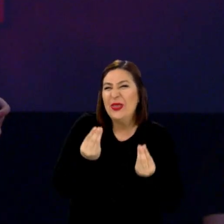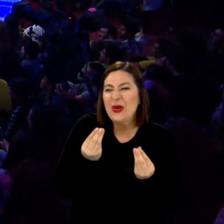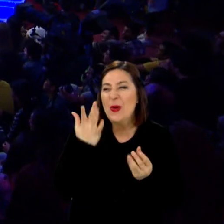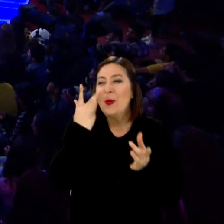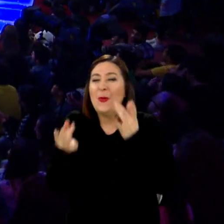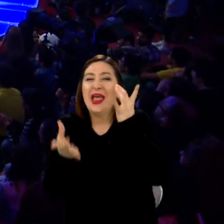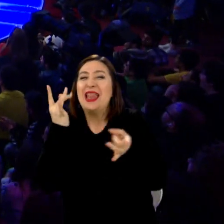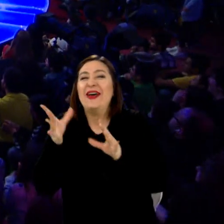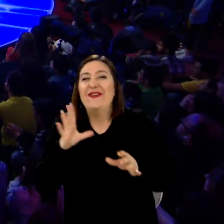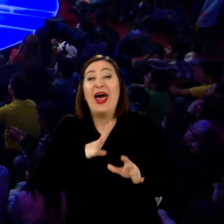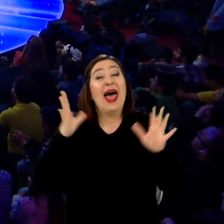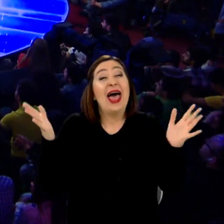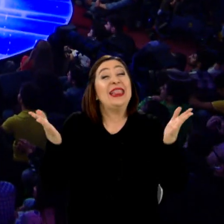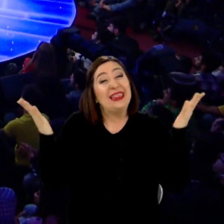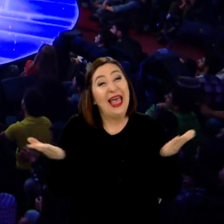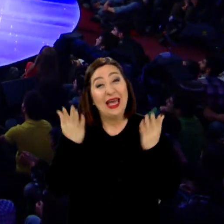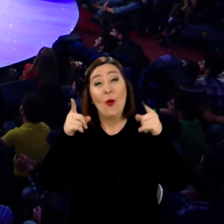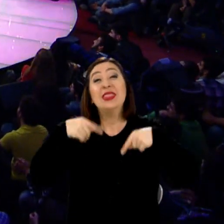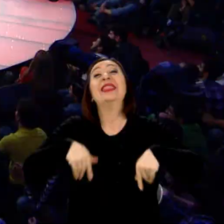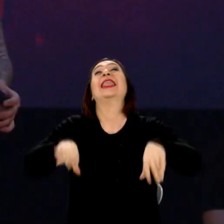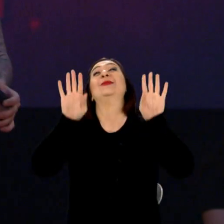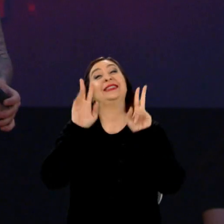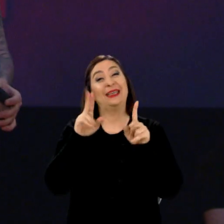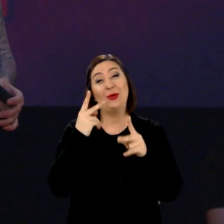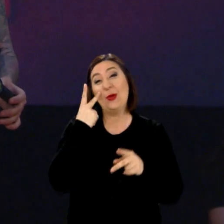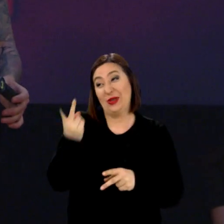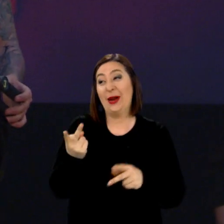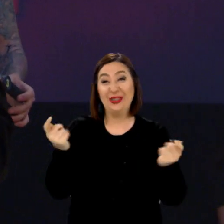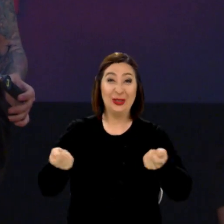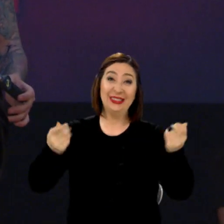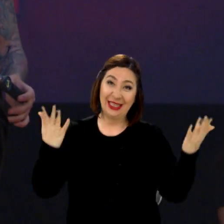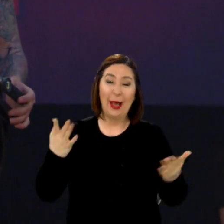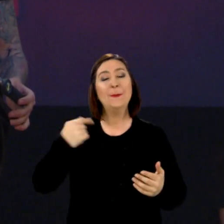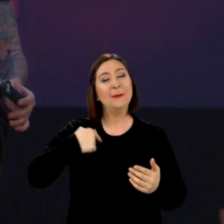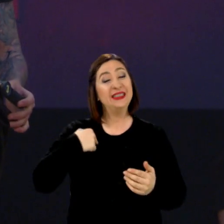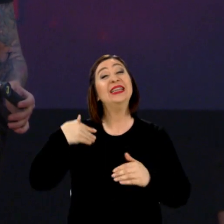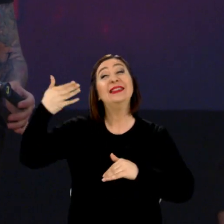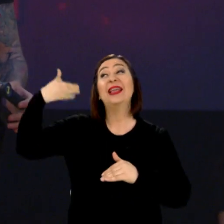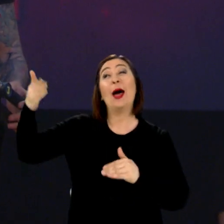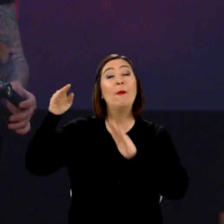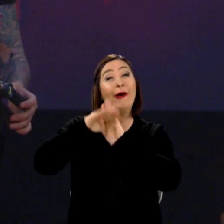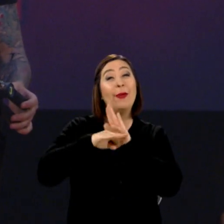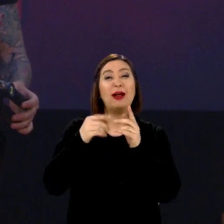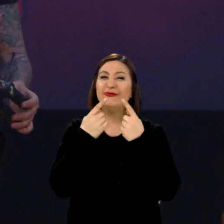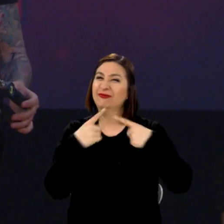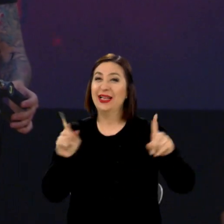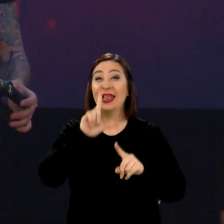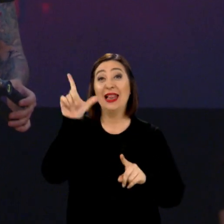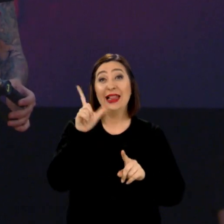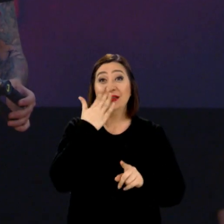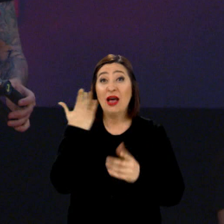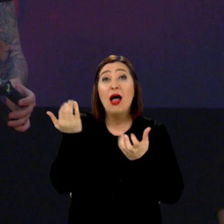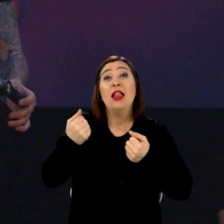belli oluyor. Her ne kadar öyle değilmiş gibi davranıyorlarsa da. Biz diğer programların aksine